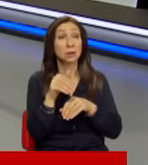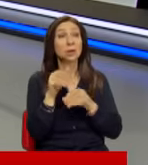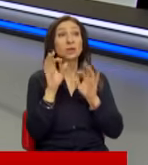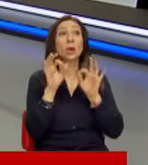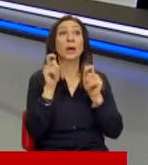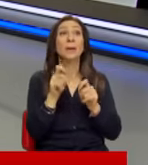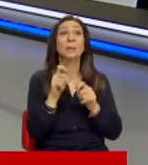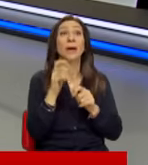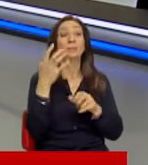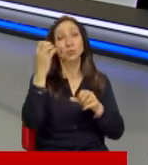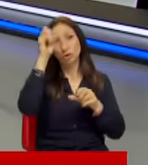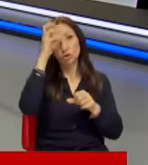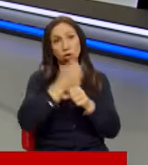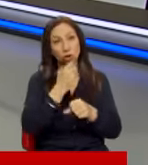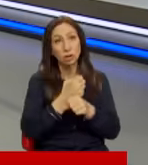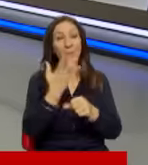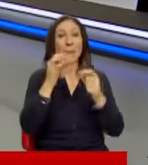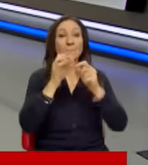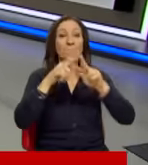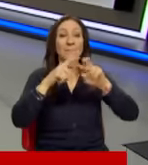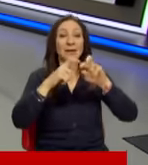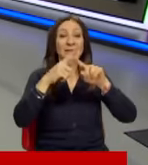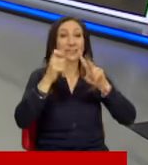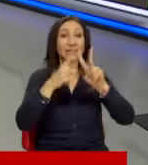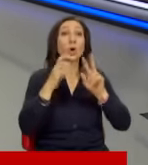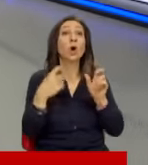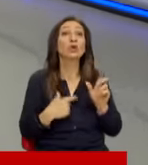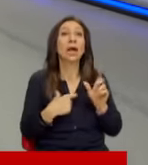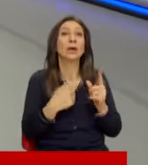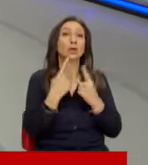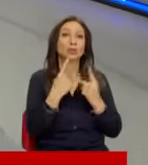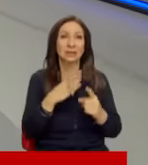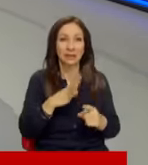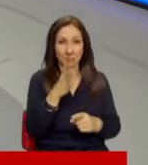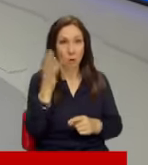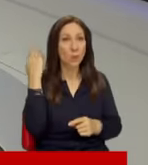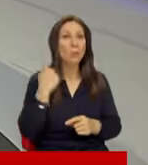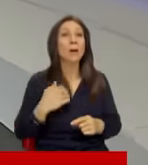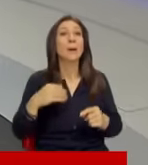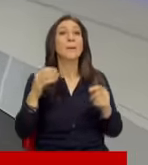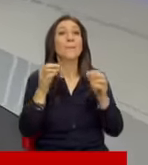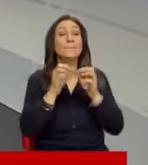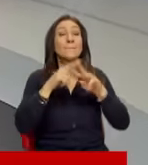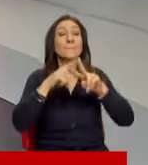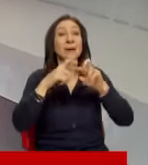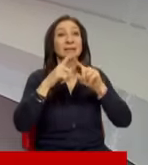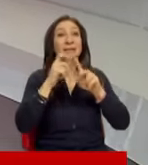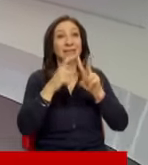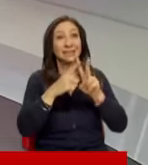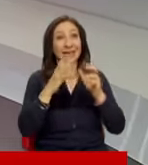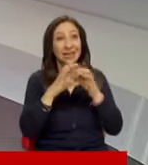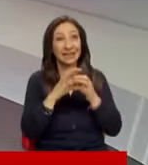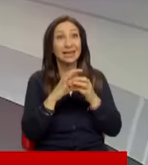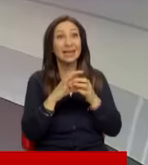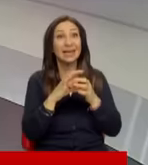yapalım o zaman. Hem Zonguldak gelsin hem de Bartın gelsin. Bartın özellikle evet. Konuşmak istediğini de biliyorum. Bir Bartın'la gelsin. Bartın'la ilgili buraya. Mesajımı Zonguldak verdim dün.